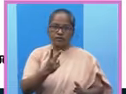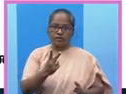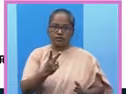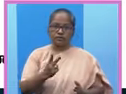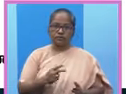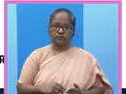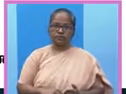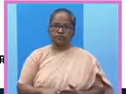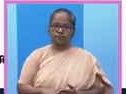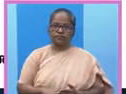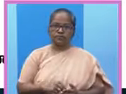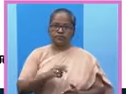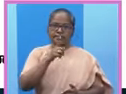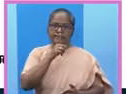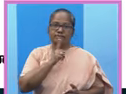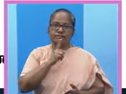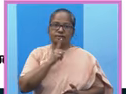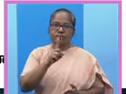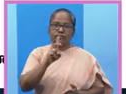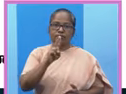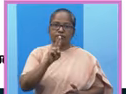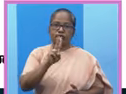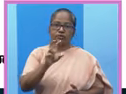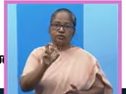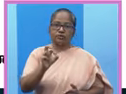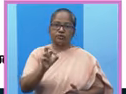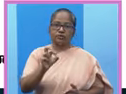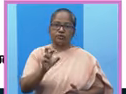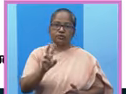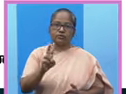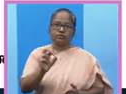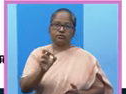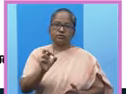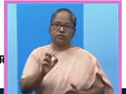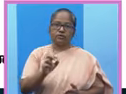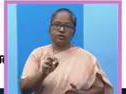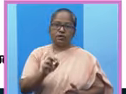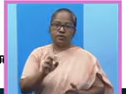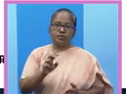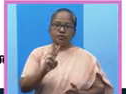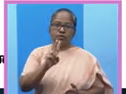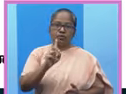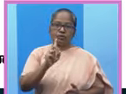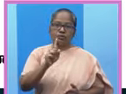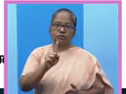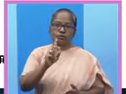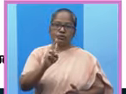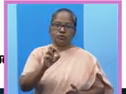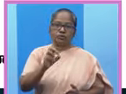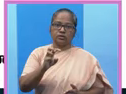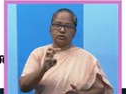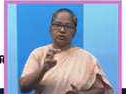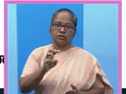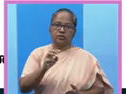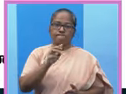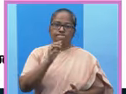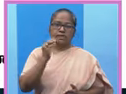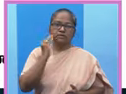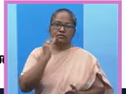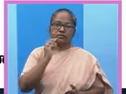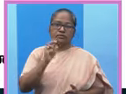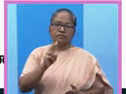முடியும். சிவப்பு வண்ணம் 120 வரை இருக்குது, அதன் பிறகு 120லேருந்து 240 வரை மஞ்சள் வண்ணம், ஆக அதுக்கும்